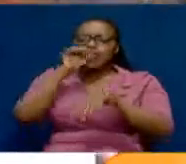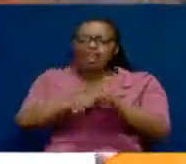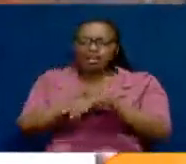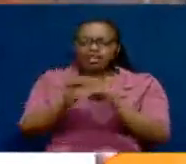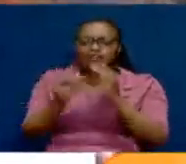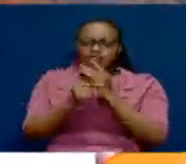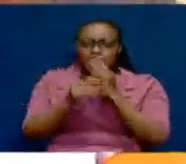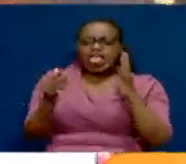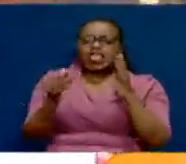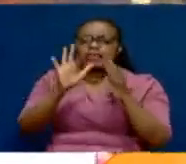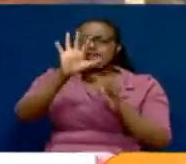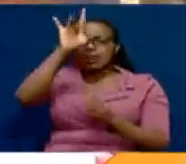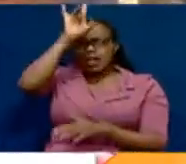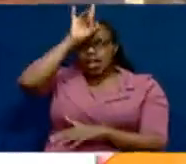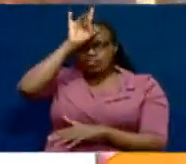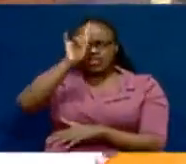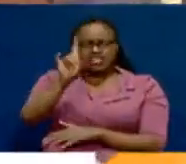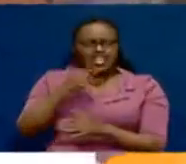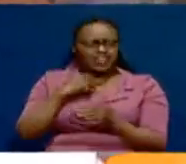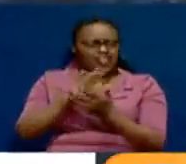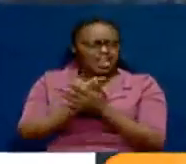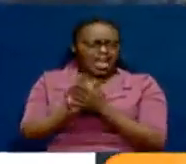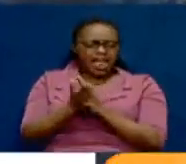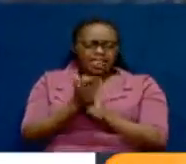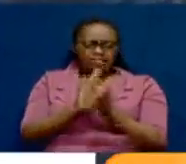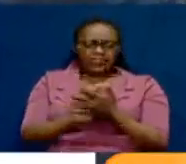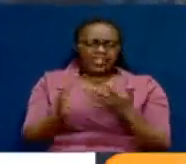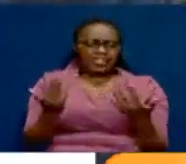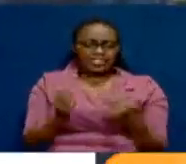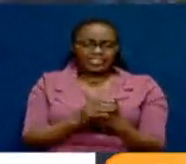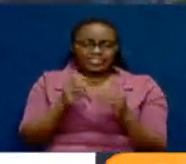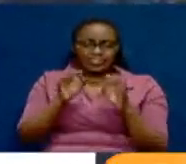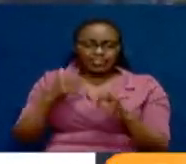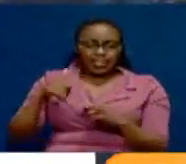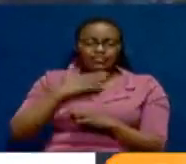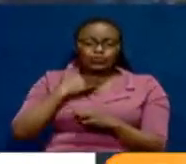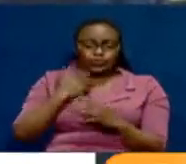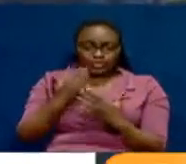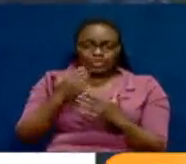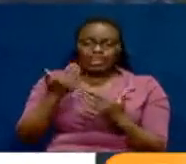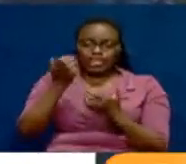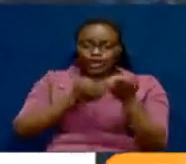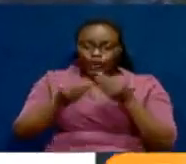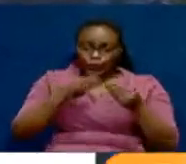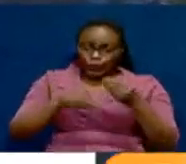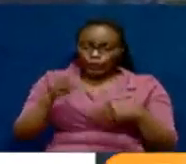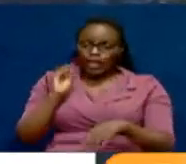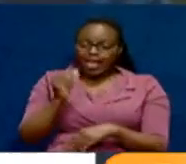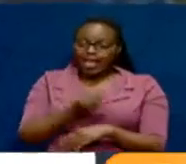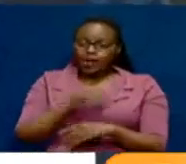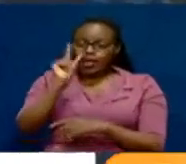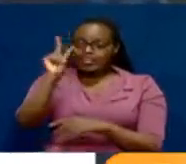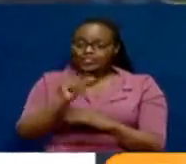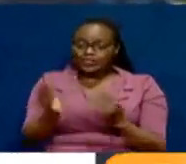sifa hata kwa kijiji yao? Hakuna. Kama tunataka uchumi ya region yetu